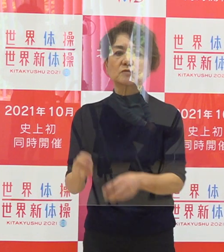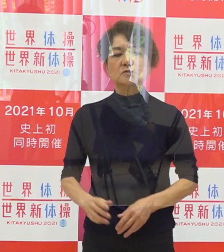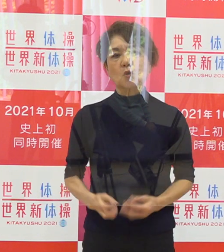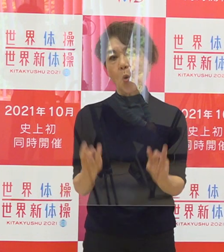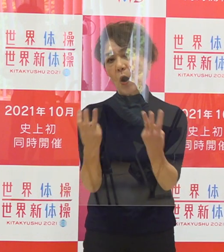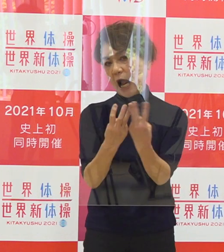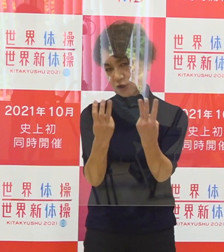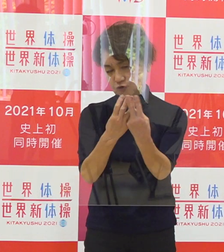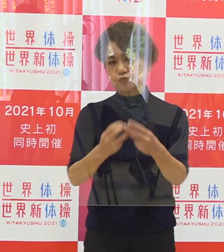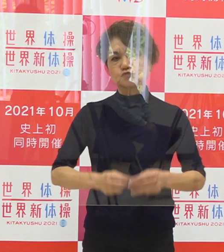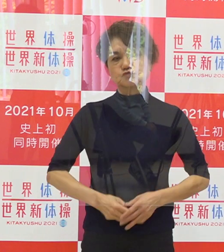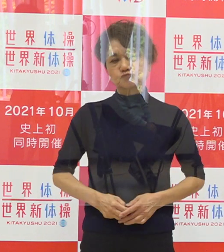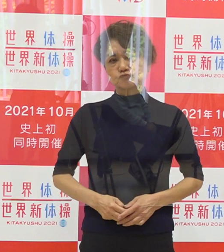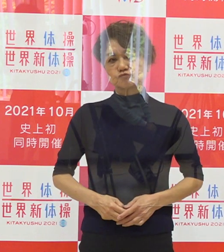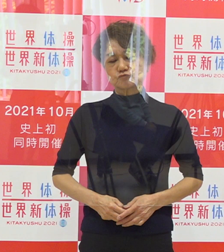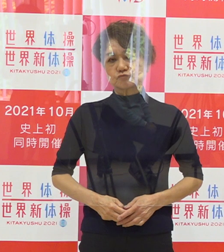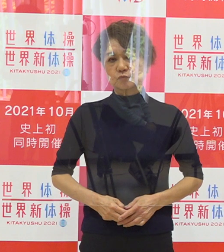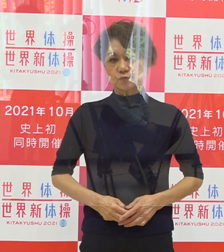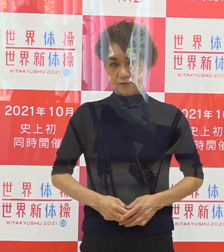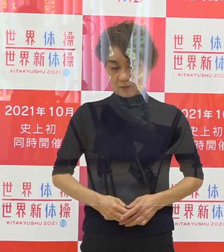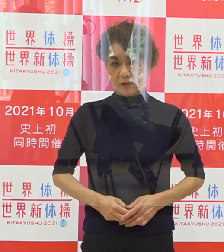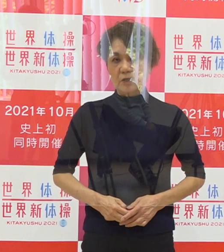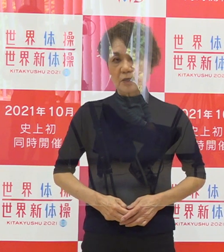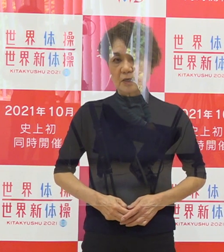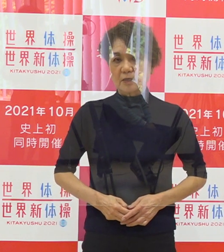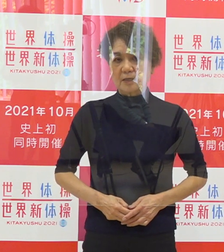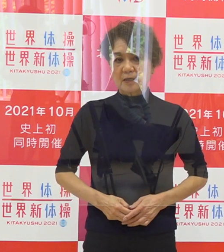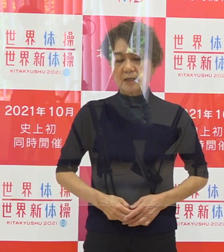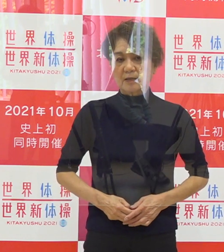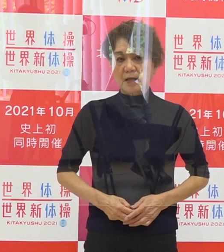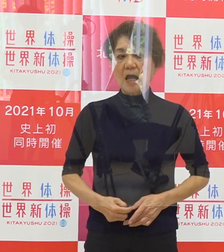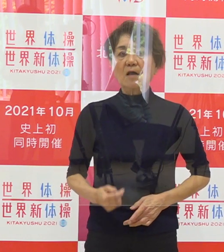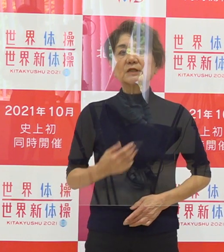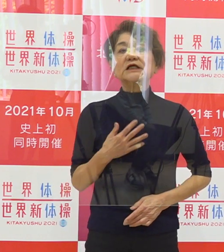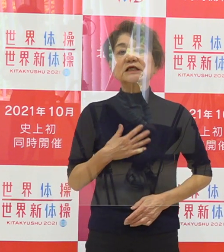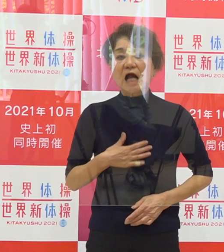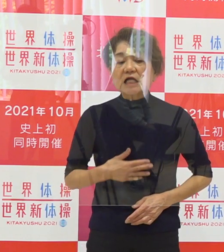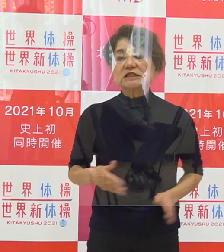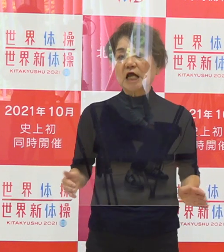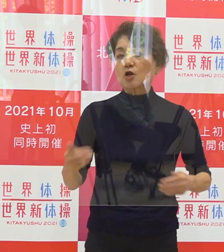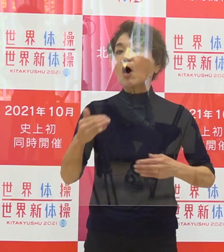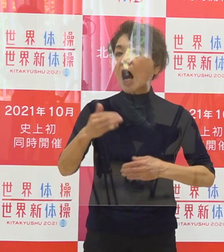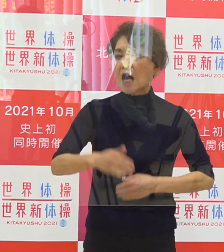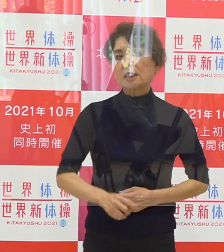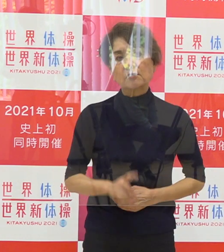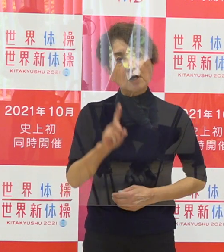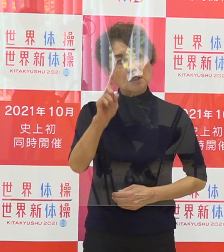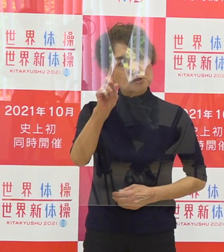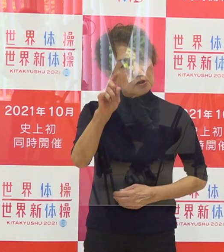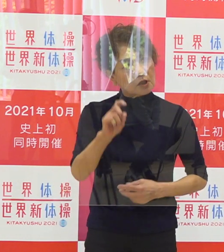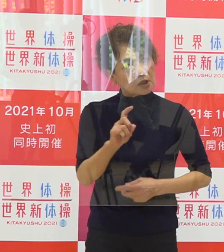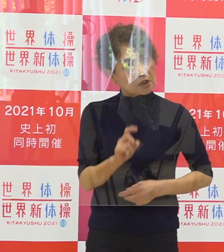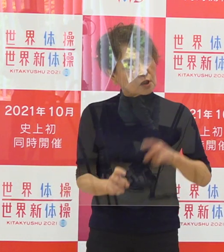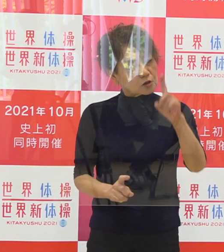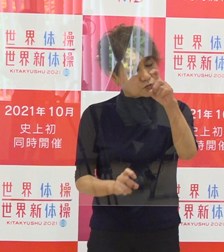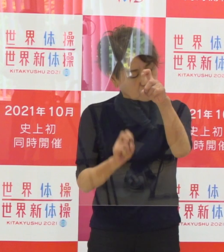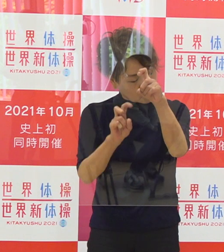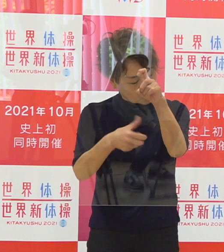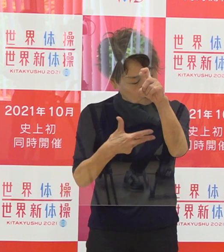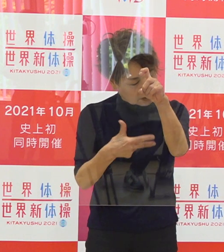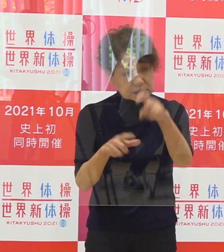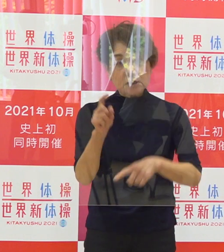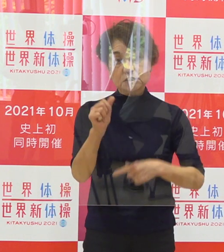ございますが、今集計上で私の方でお話をお伺いしておりますのが、18日に、5